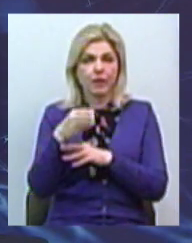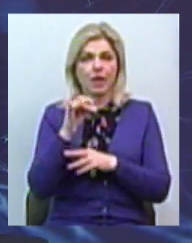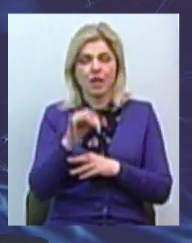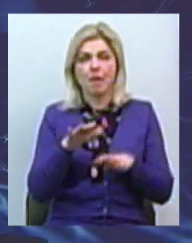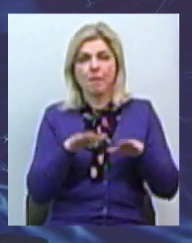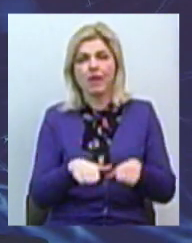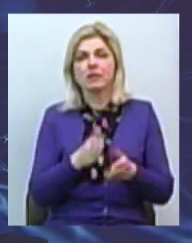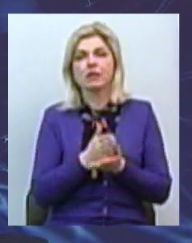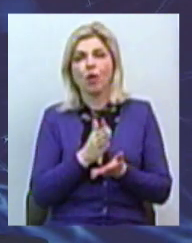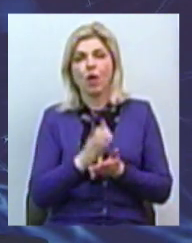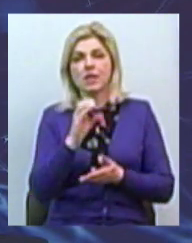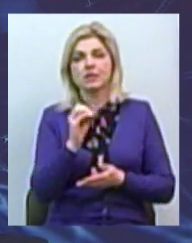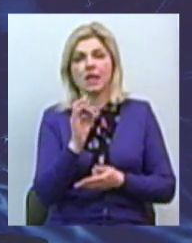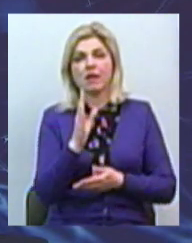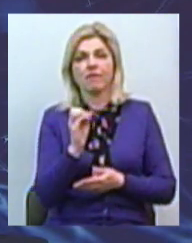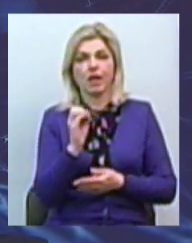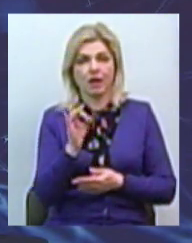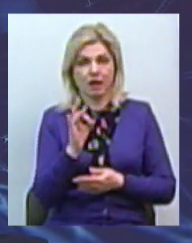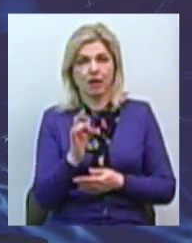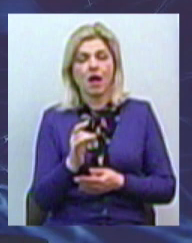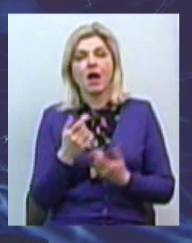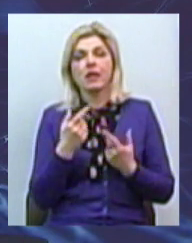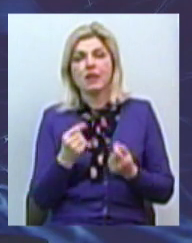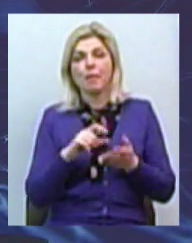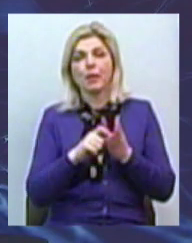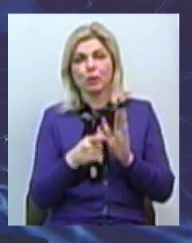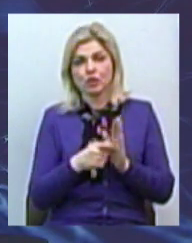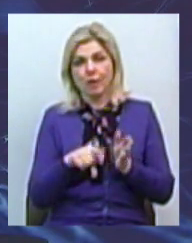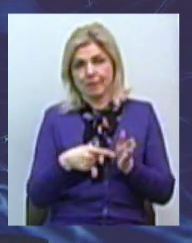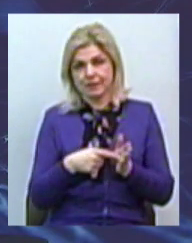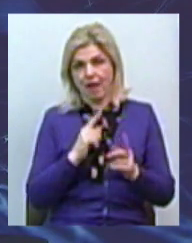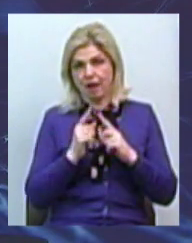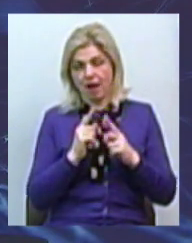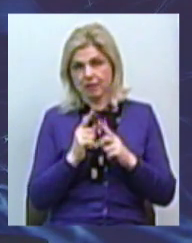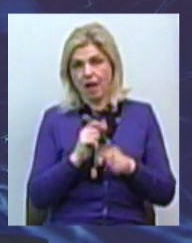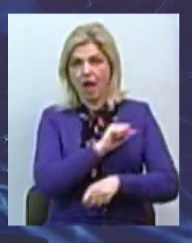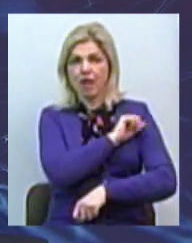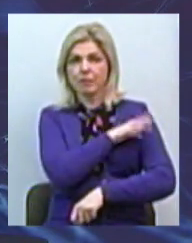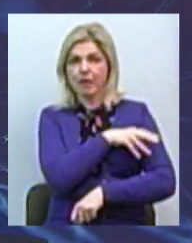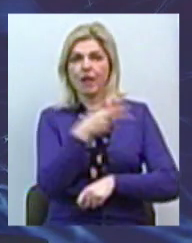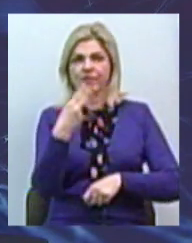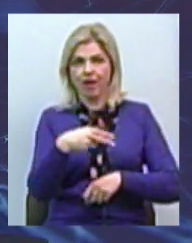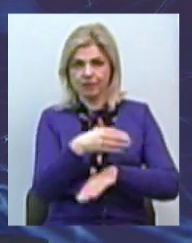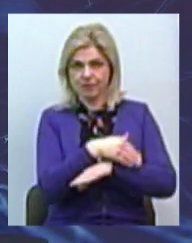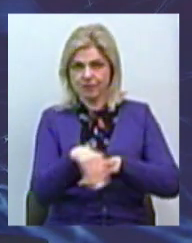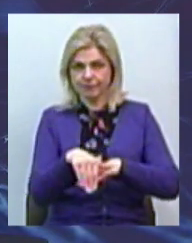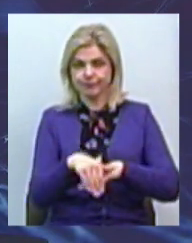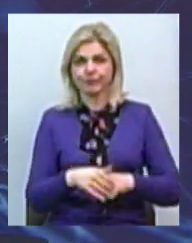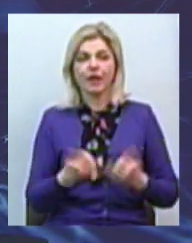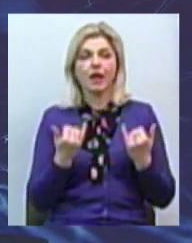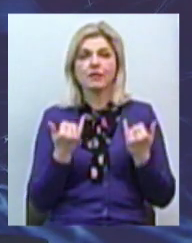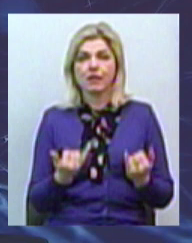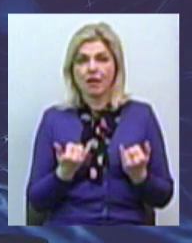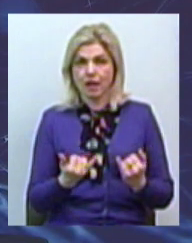сервера. В даному випадку це в приміщенні міськради нашої, Адміральська 20. На даний